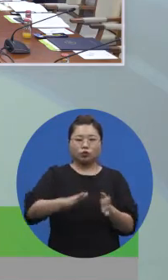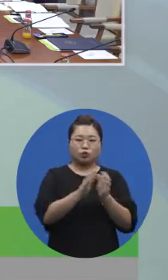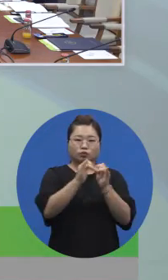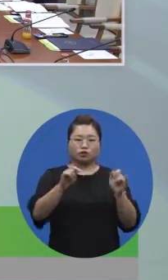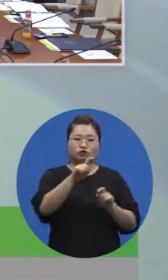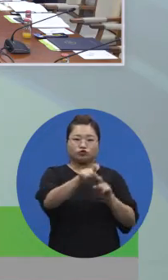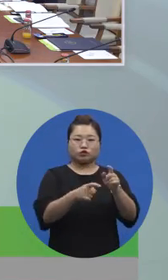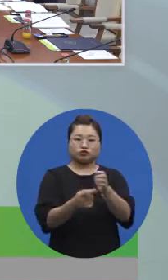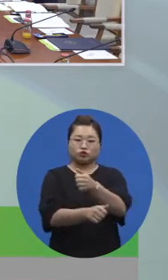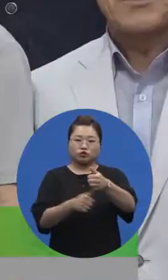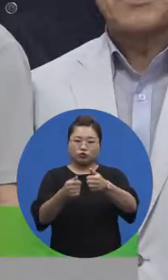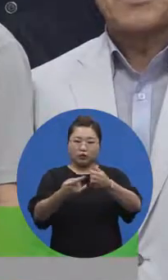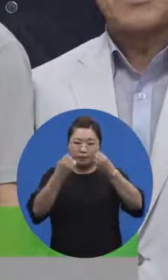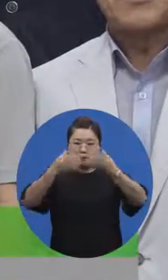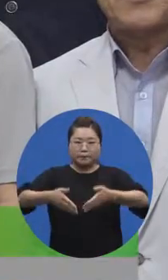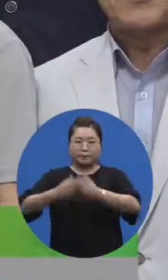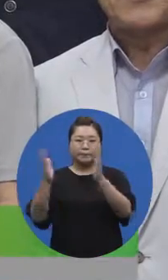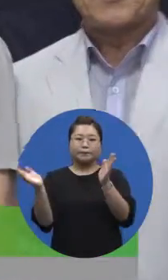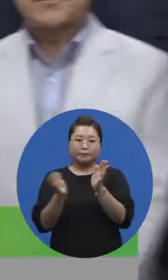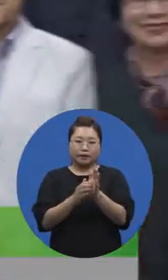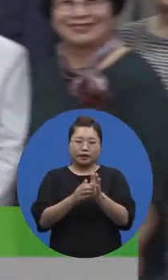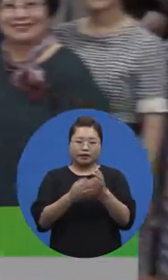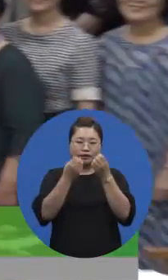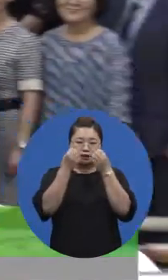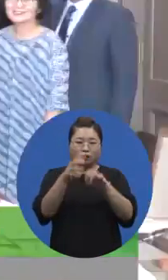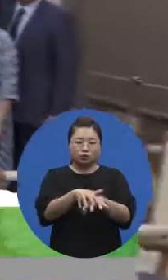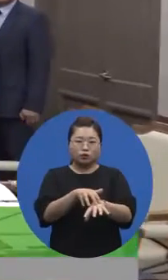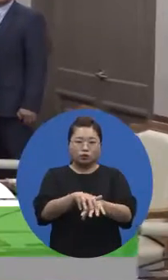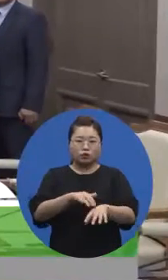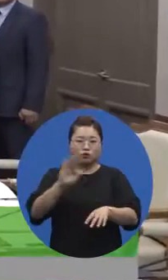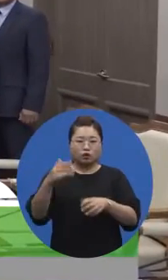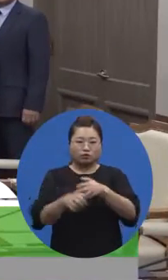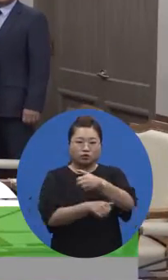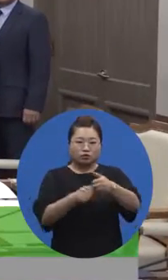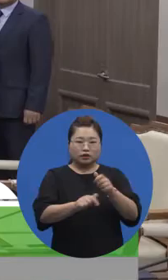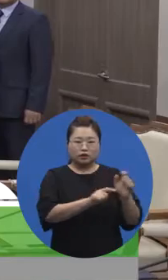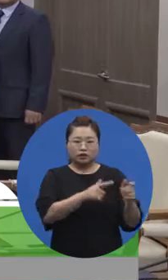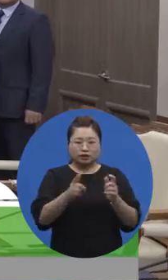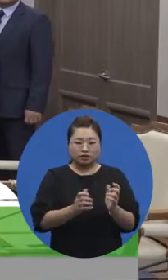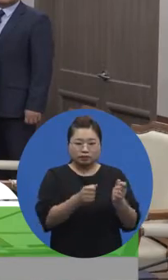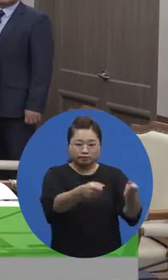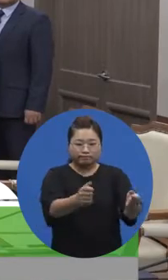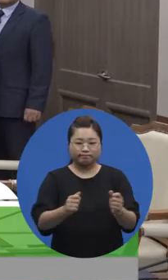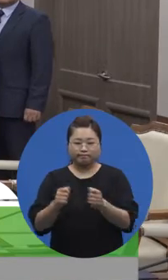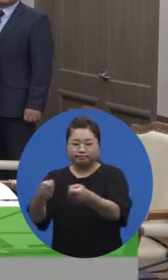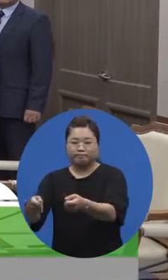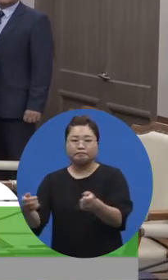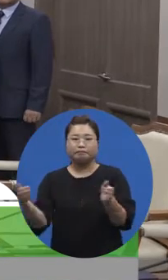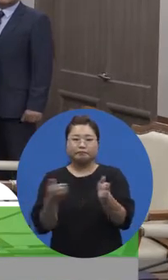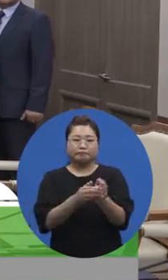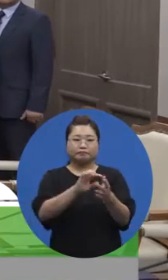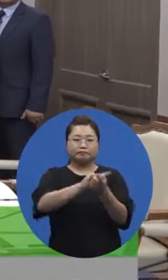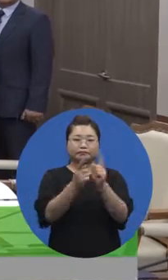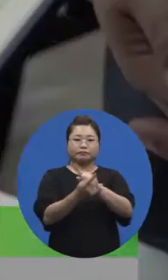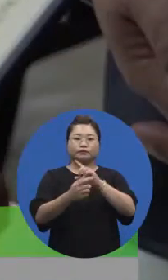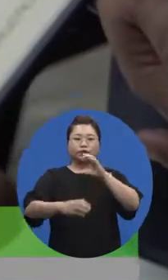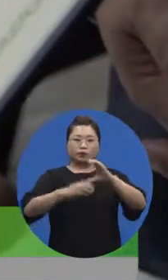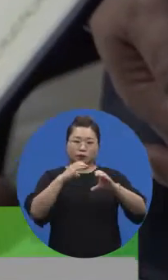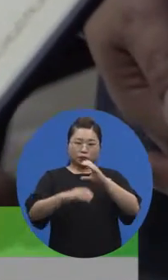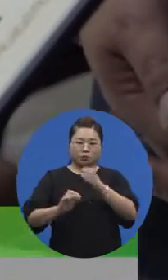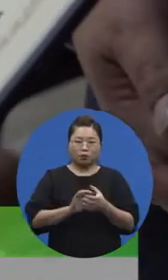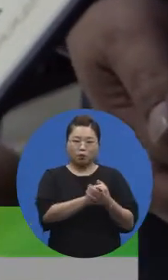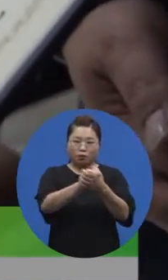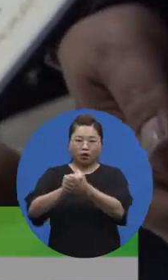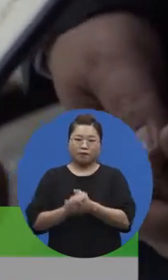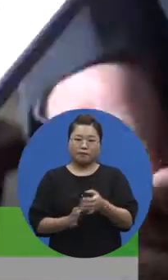충북범도민추진위원회가 출범했습니다. 이시종 지사는 새롭게 구성된 3기 위원들에게 위촉장을 수여하고 소통과